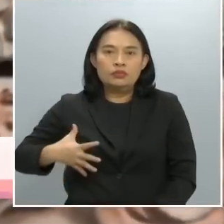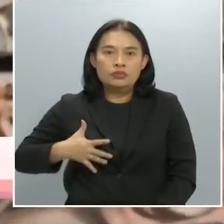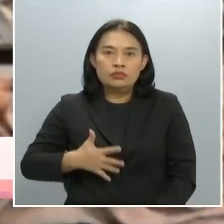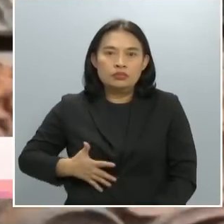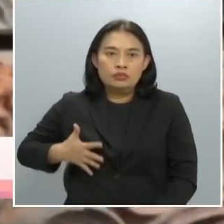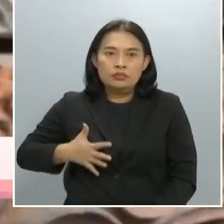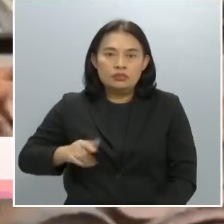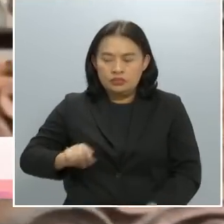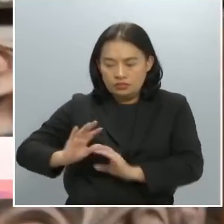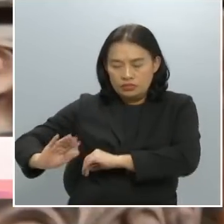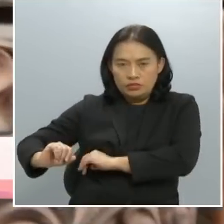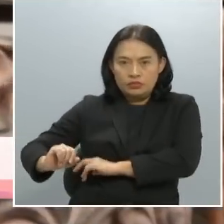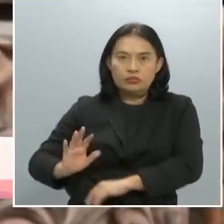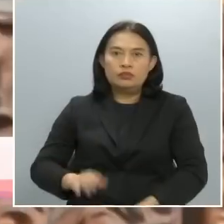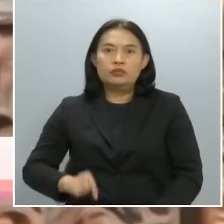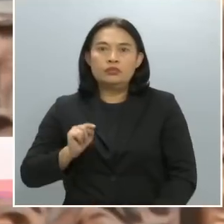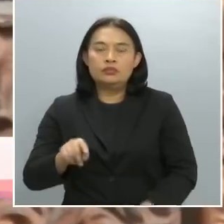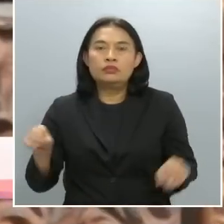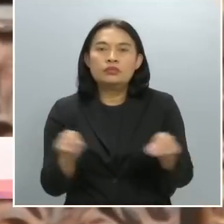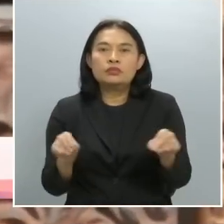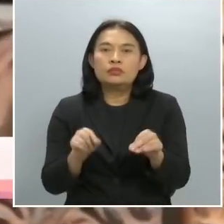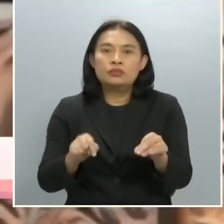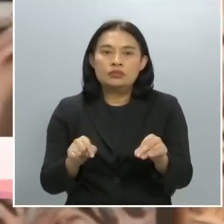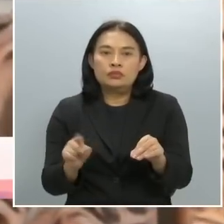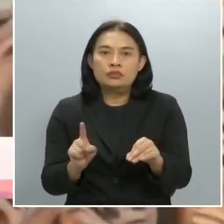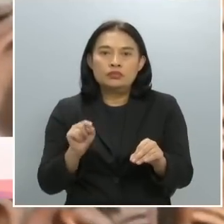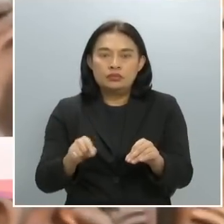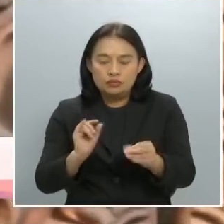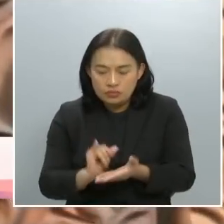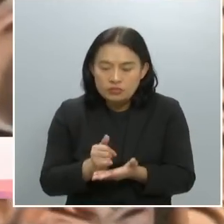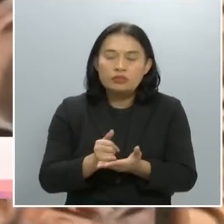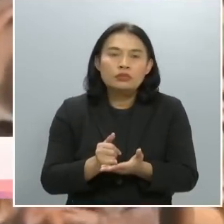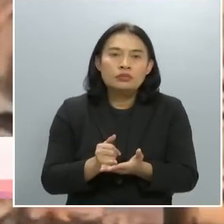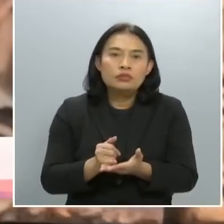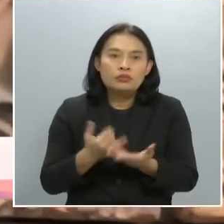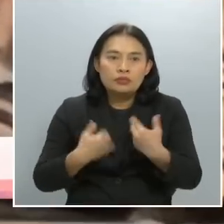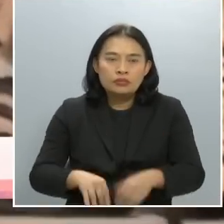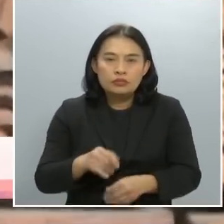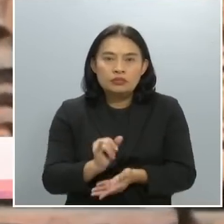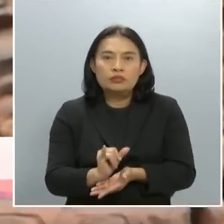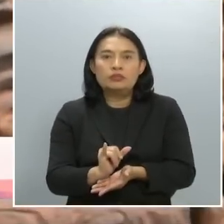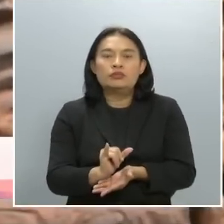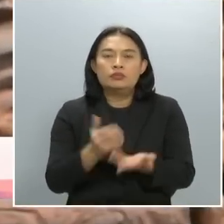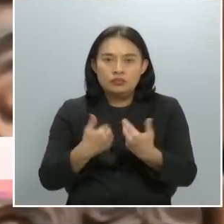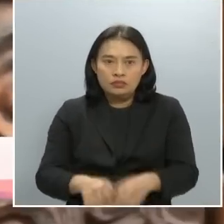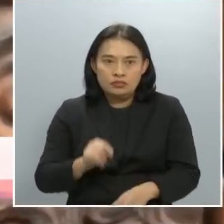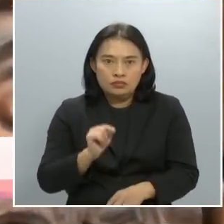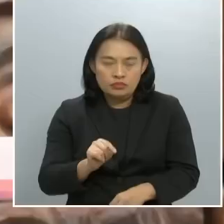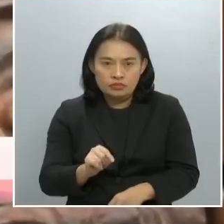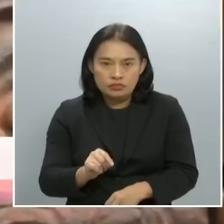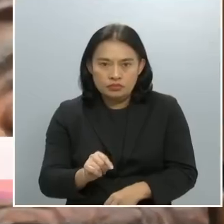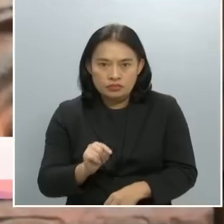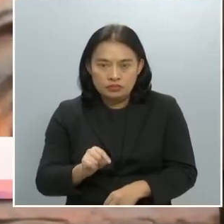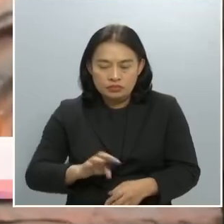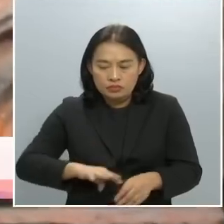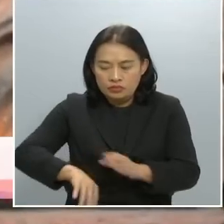แรกหนูก็ไม่ยอมแต่ทีนี้เขาบอกว่าเดี๋ยวใกล้เสร็จแล้วหนูก็เลยกะจะแบบลุกขึ้นอะไรขึ้นแต่เขาก็ไม่ยอมให้หนูลุกแล้วเขาก็จับมือหนูเข้าไปในกางเก